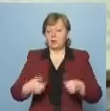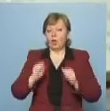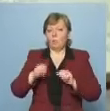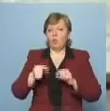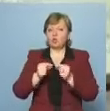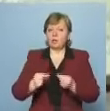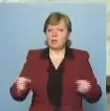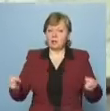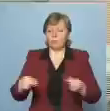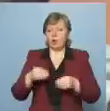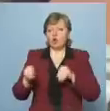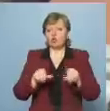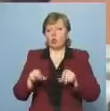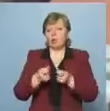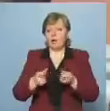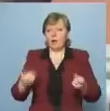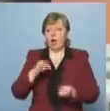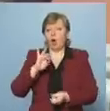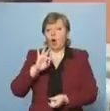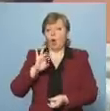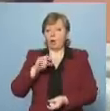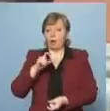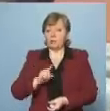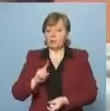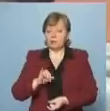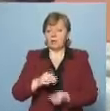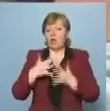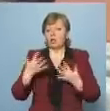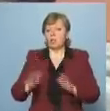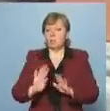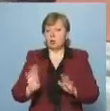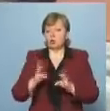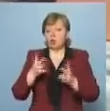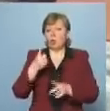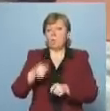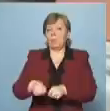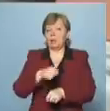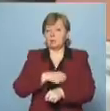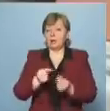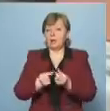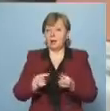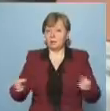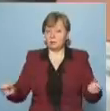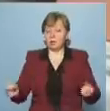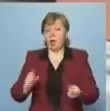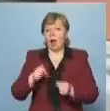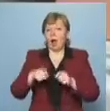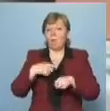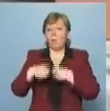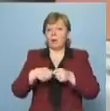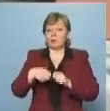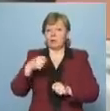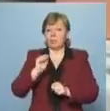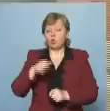шелковой ленты или органзы. Для декора елочной игрушки небольшого размера потребуется метр такой тесьмы. Бантики можно посадить на горячий